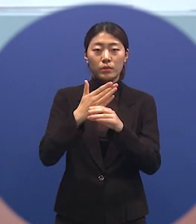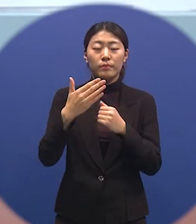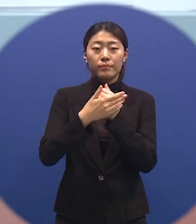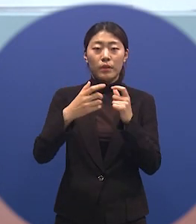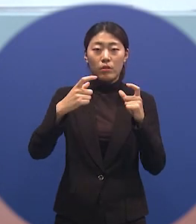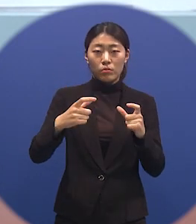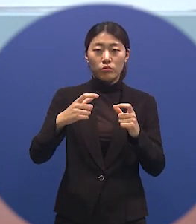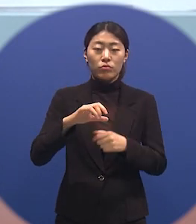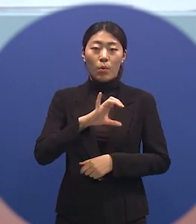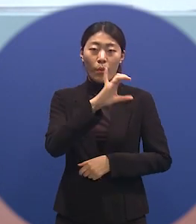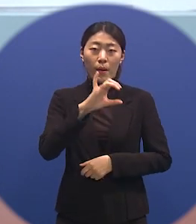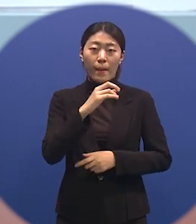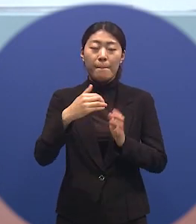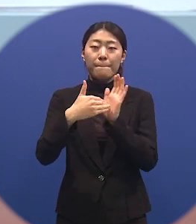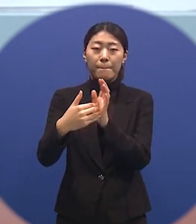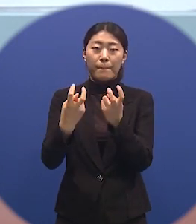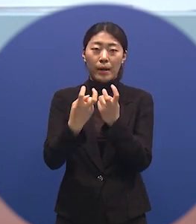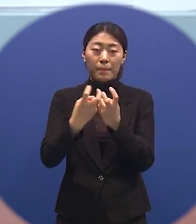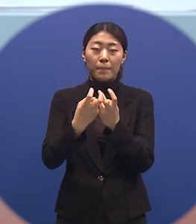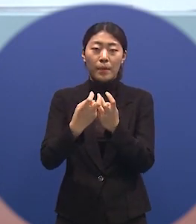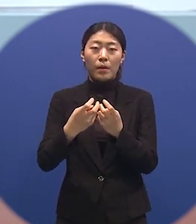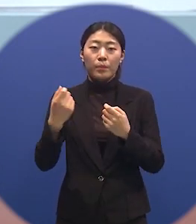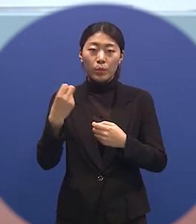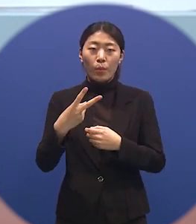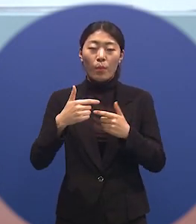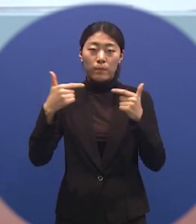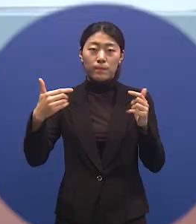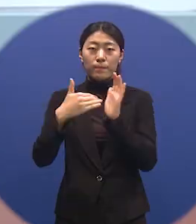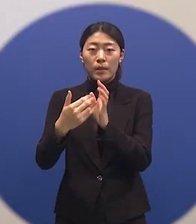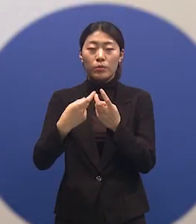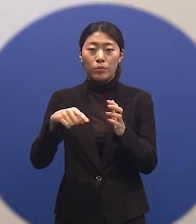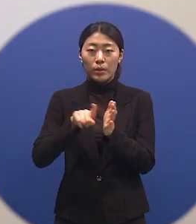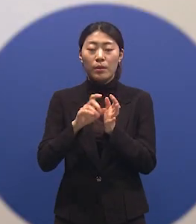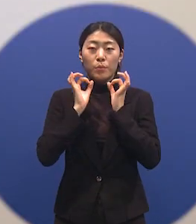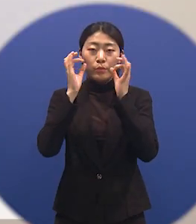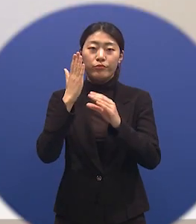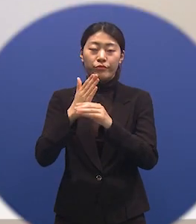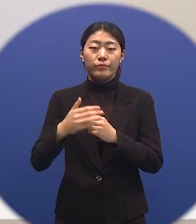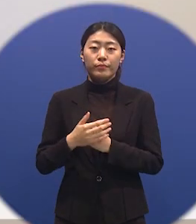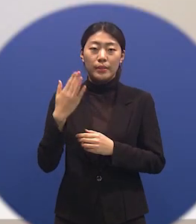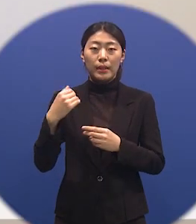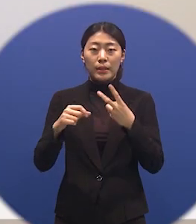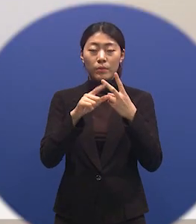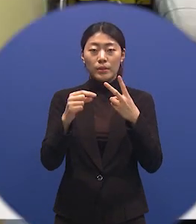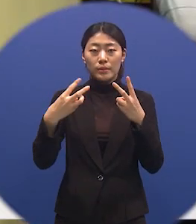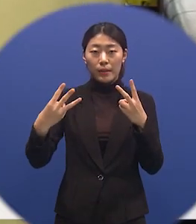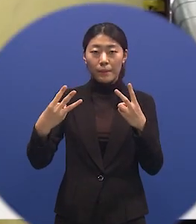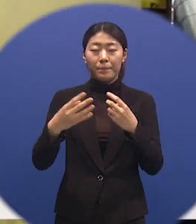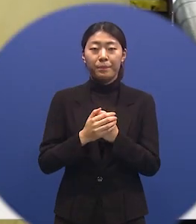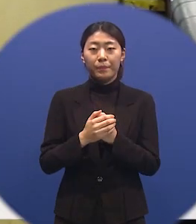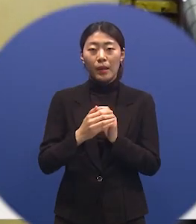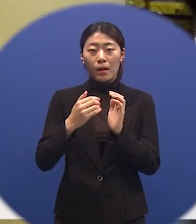코로나 바이러스 감염증 예방과 확산 방지를 위해 총력을 다하고 있습니다. 어서 오세요. 지난 3일